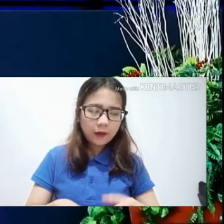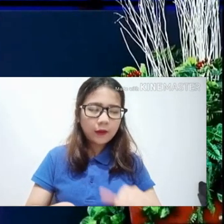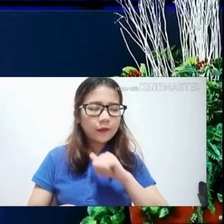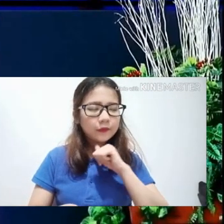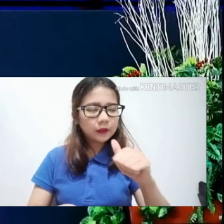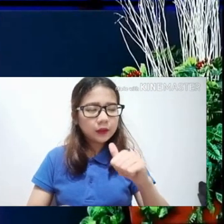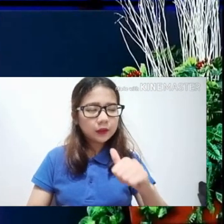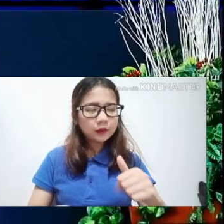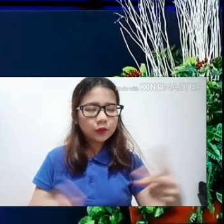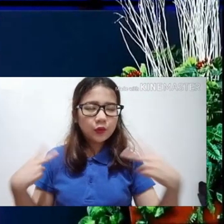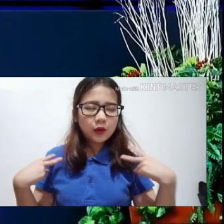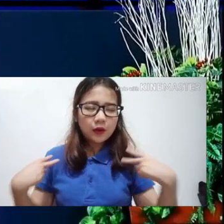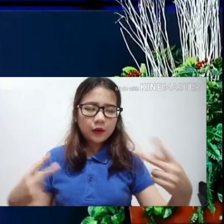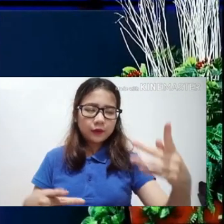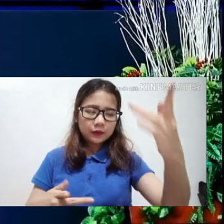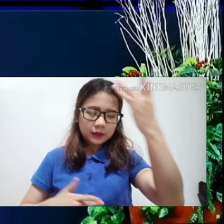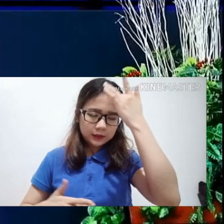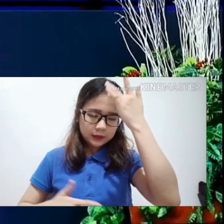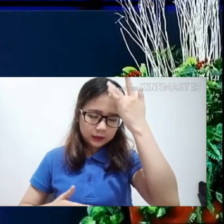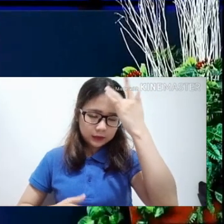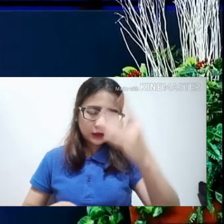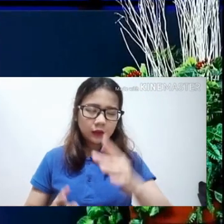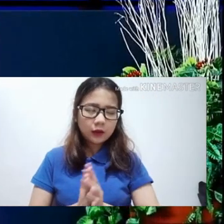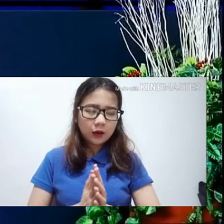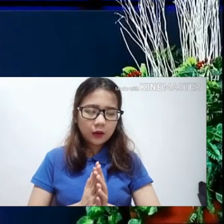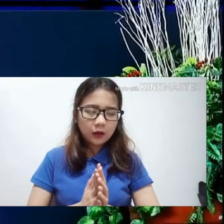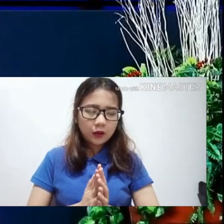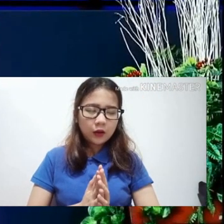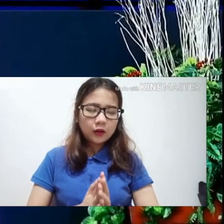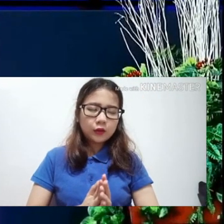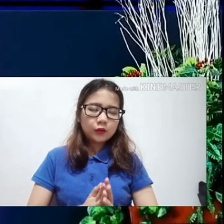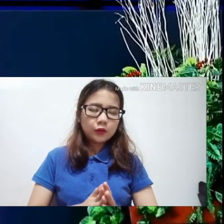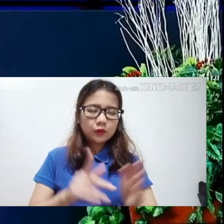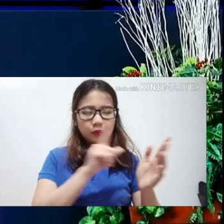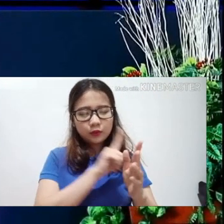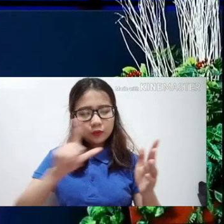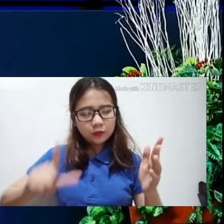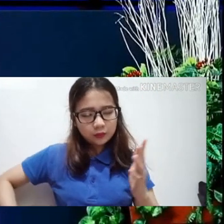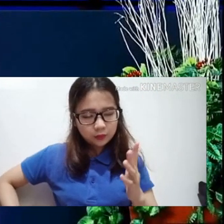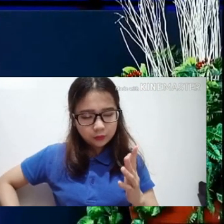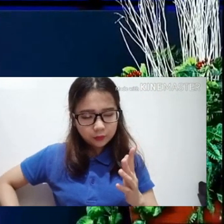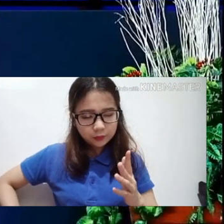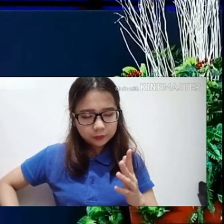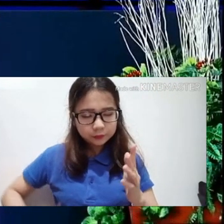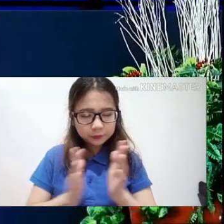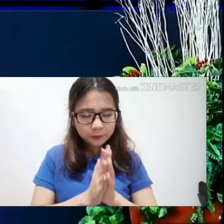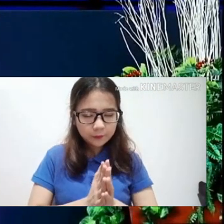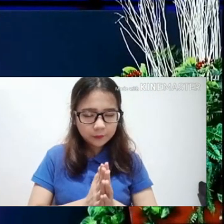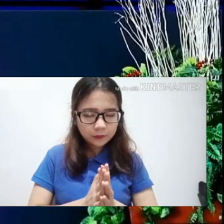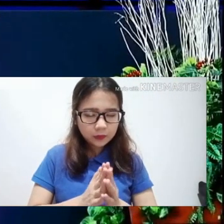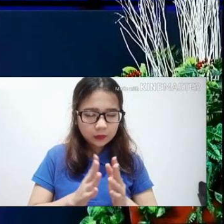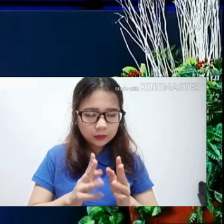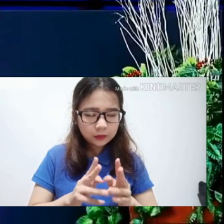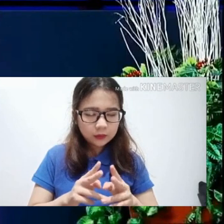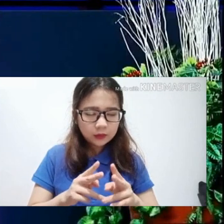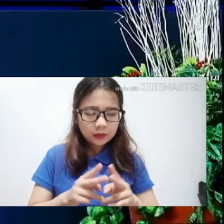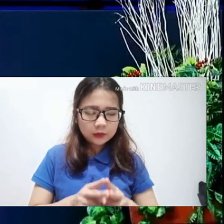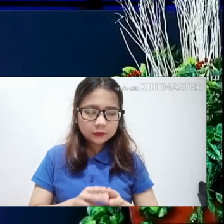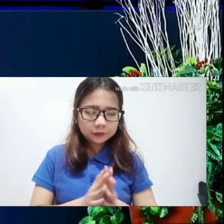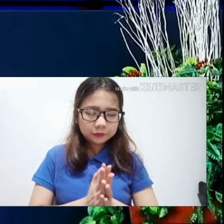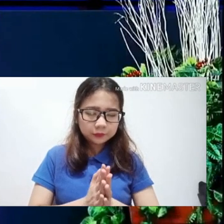sila magkasakit at maapektuhan itong virus na ito. Lord, matindi po ang epekto nito at alam niyo po, Panginoon,